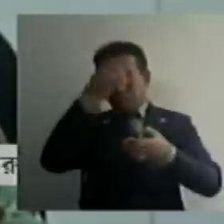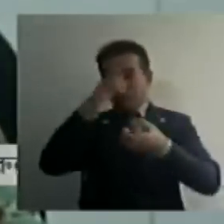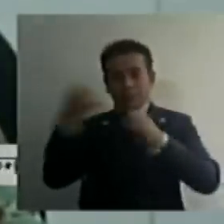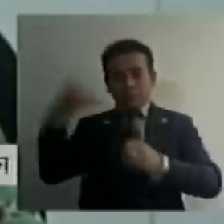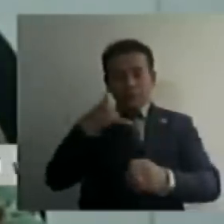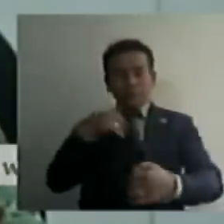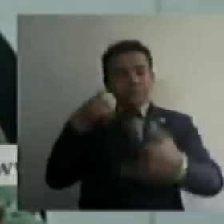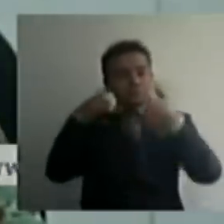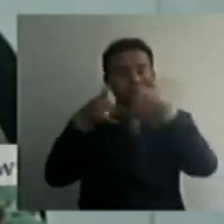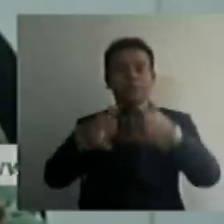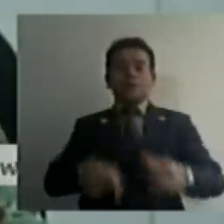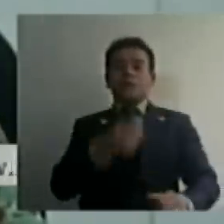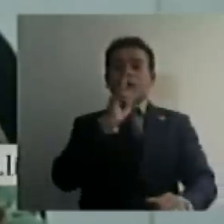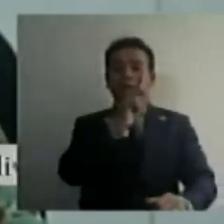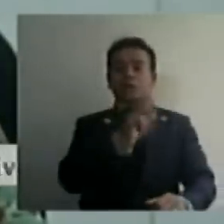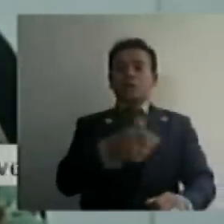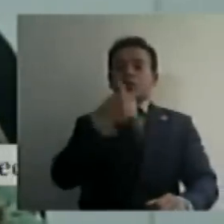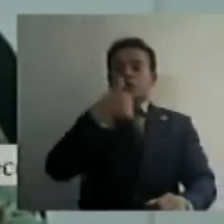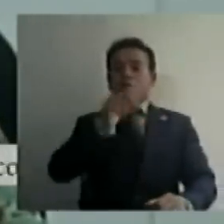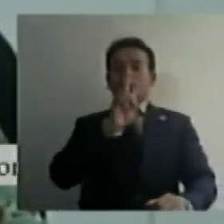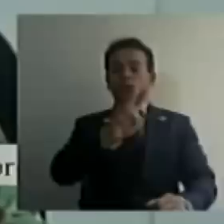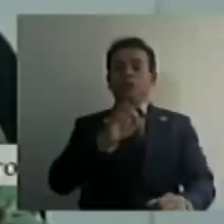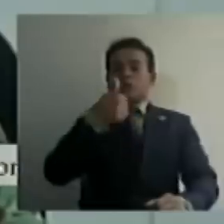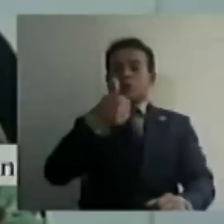১৬২৬৩৩৩৩ এবং আইডিসিআর এর